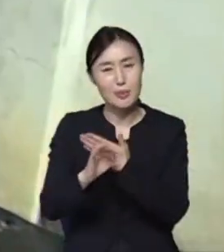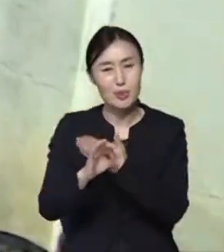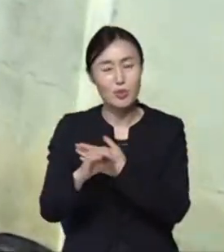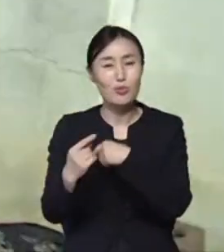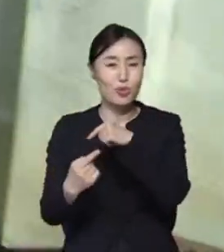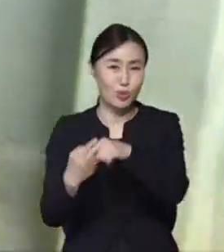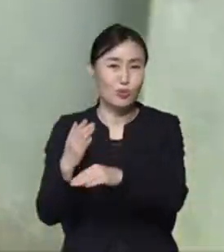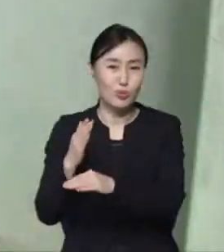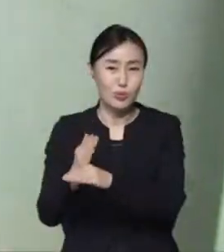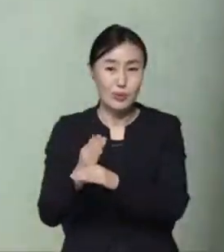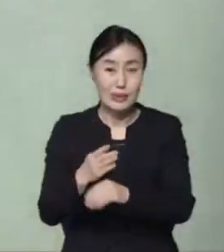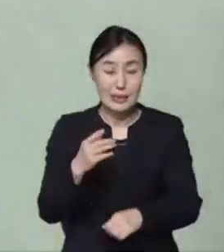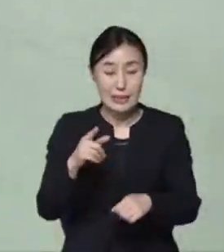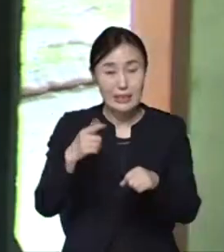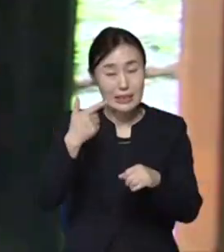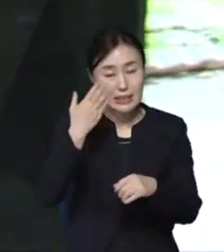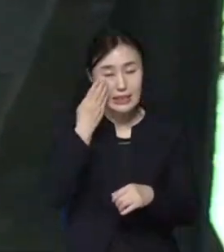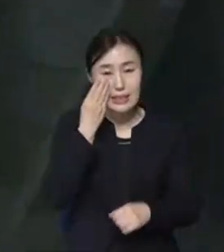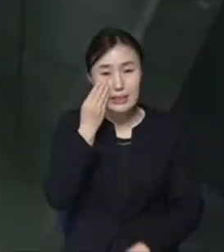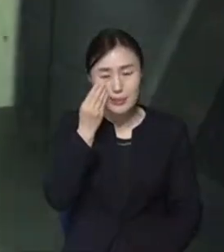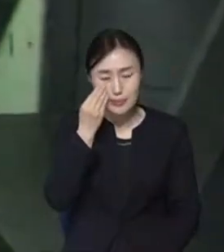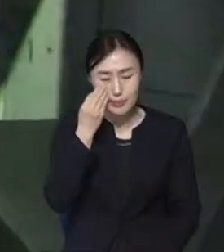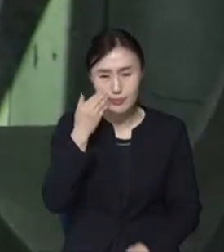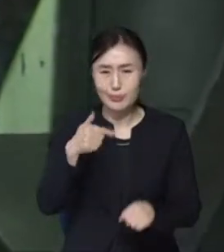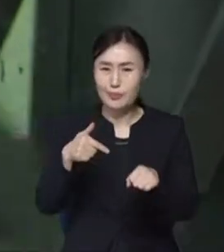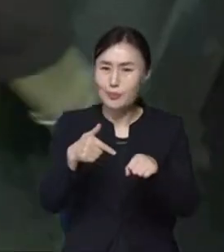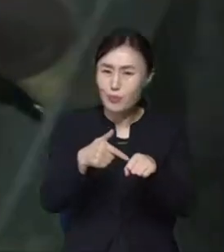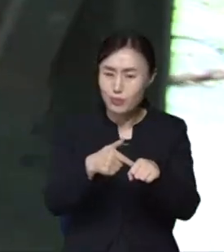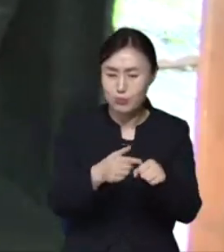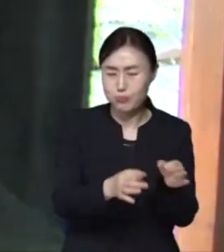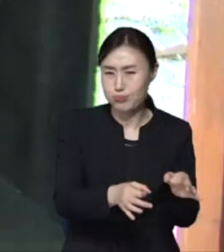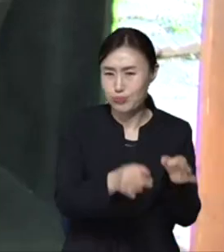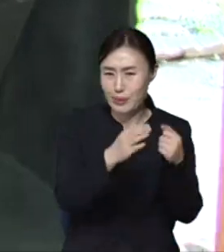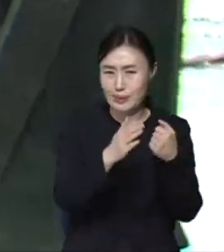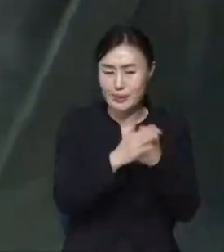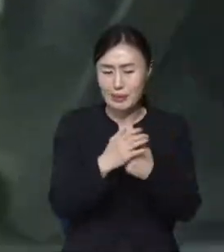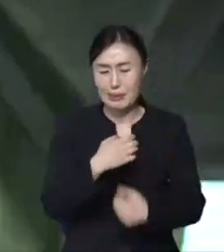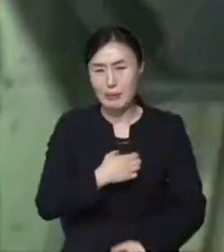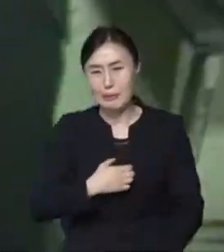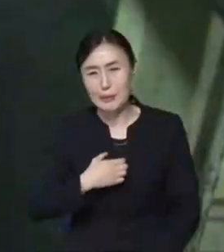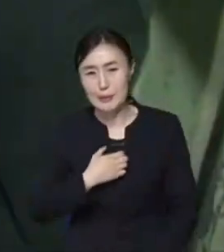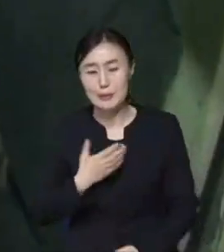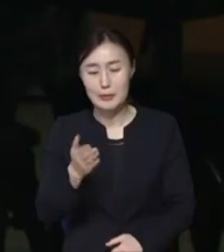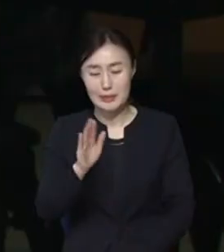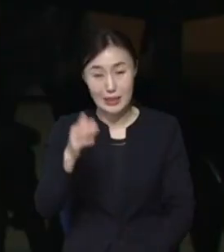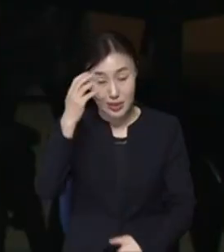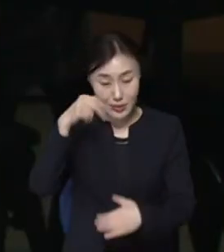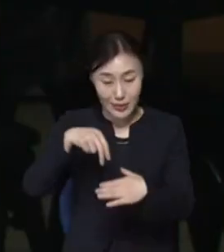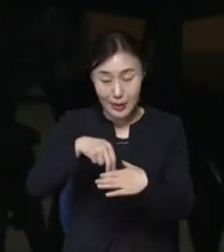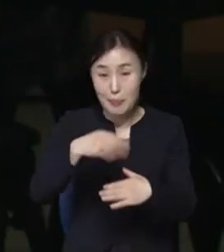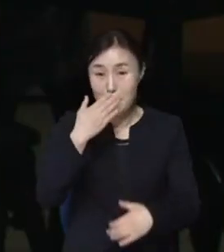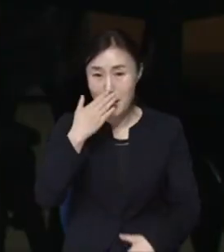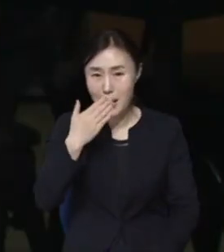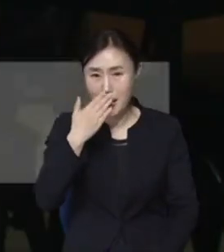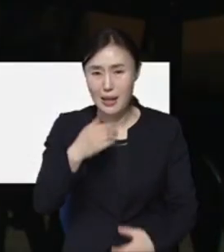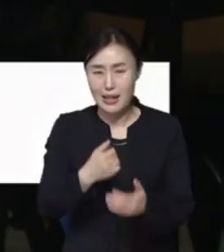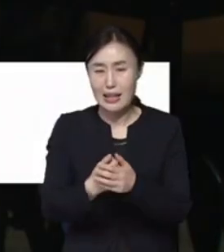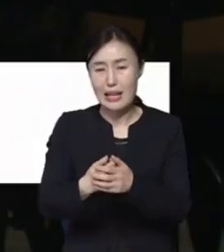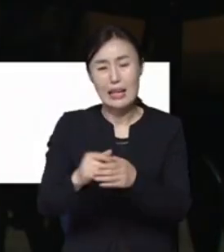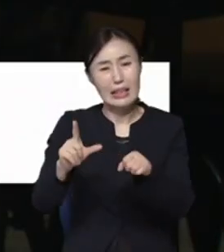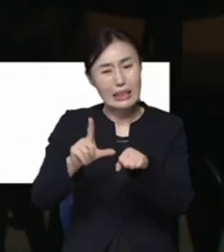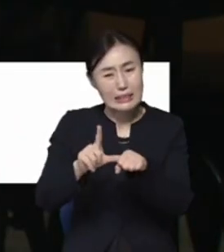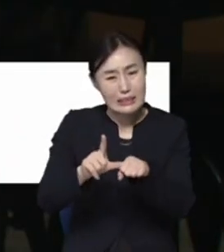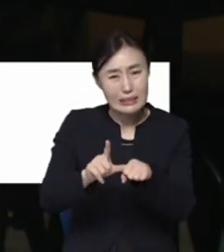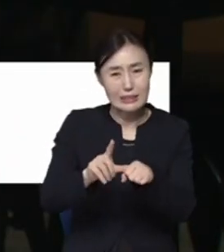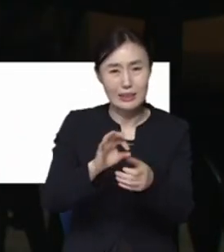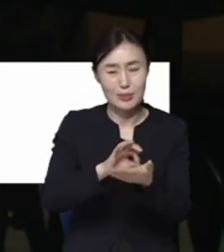천정부지로 치솟은 기름값에 난방비 걱정으로 애태우던 가구들에게 단비 같은 소식입니다. 가스도 해보려고